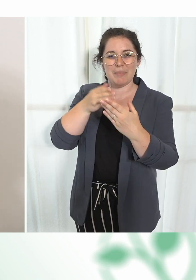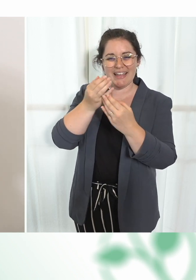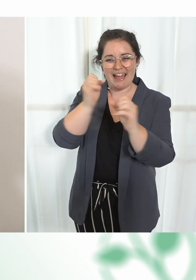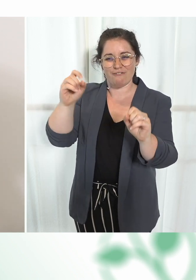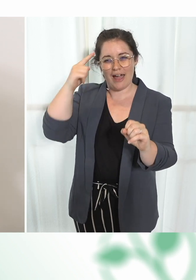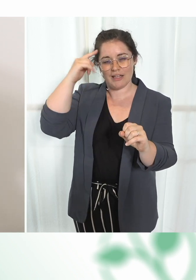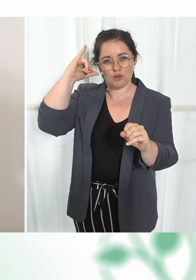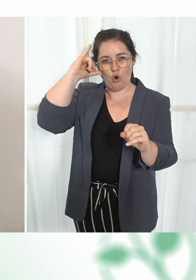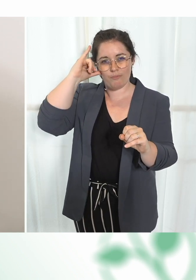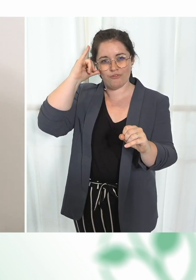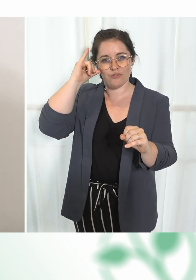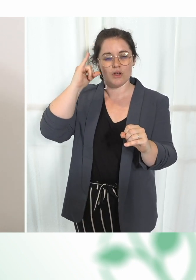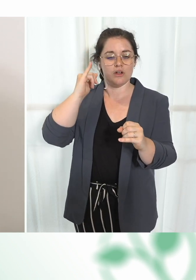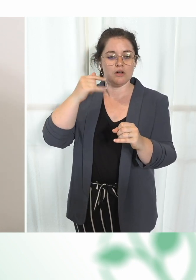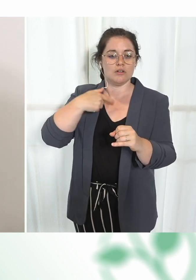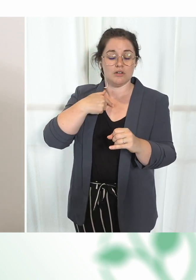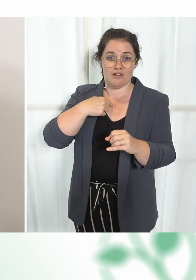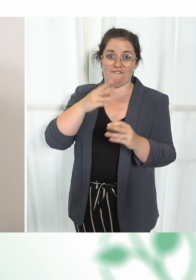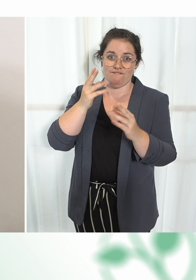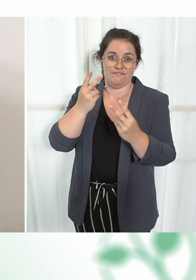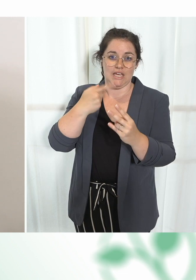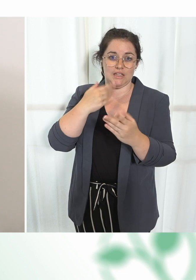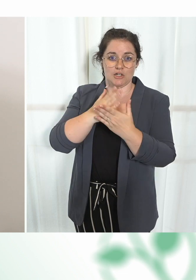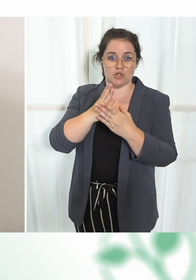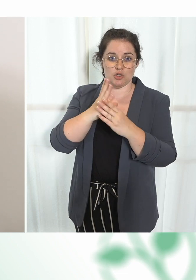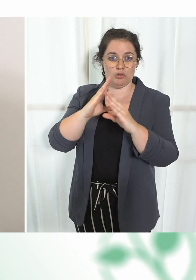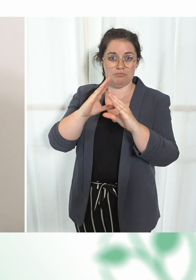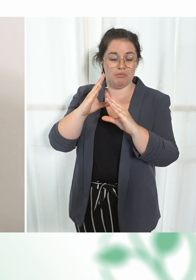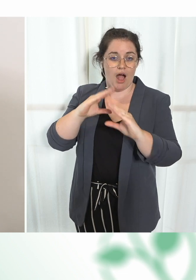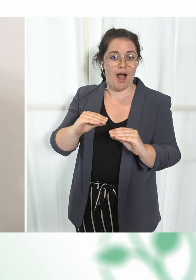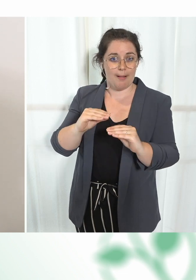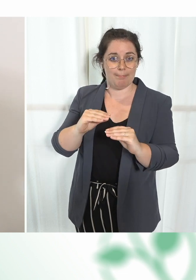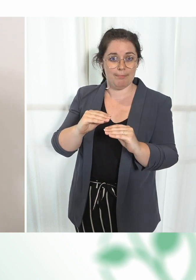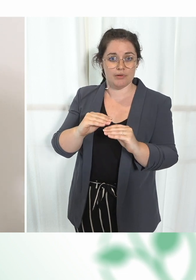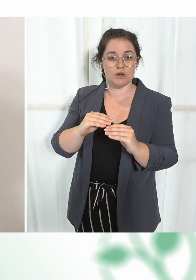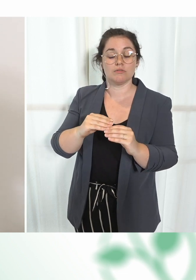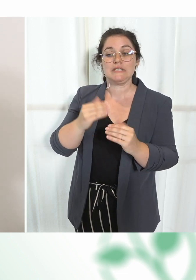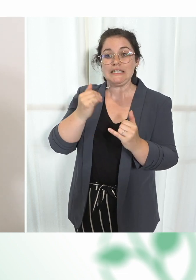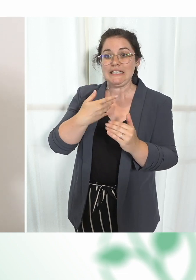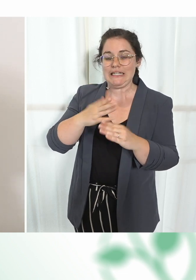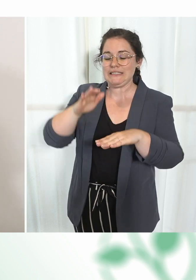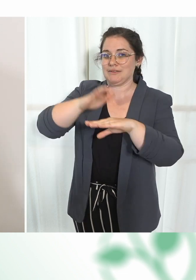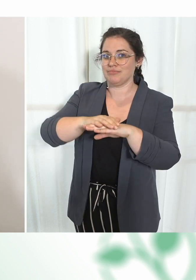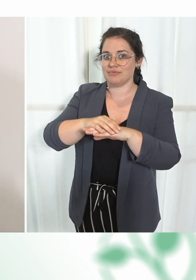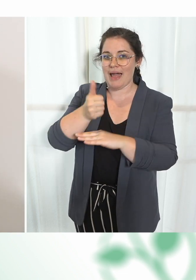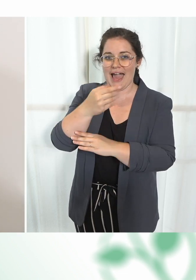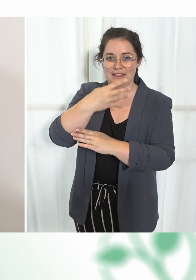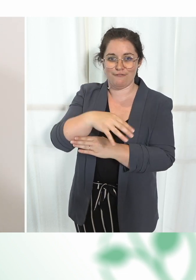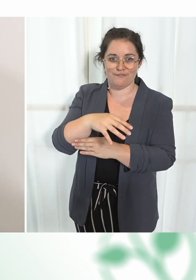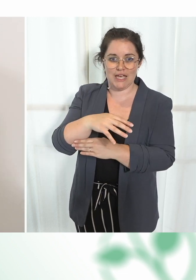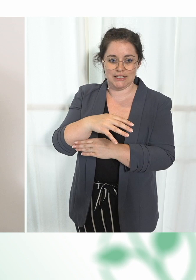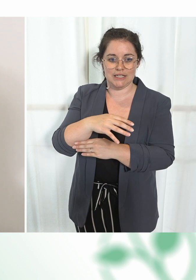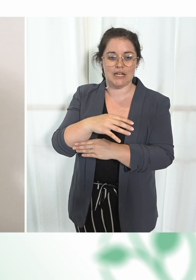zu haben, ganz wichtig als Unternehmerin ist. Mittlerweile herausgefunden, wie viel wir sind. Also wir haben ein Viertel mit Inklusion bei 45